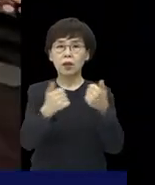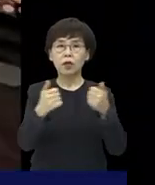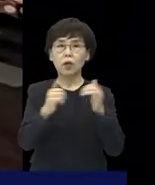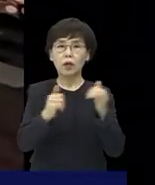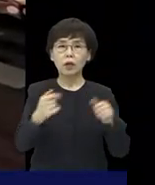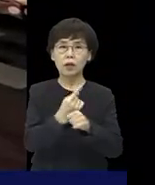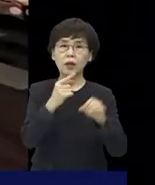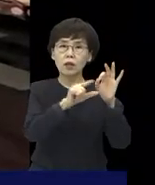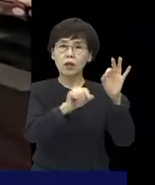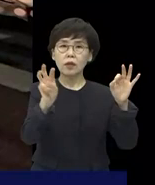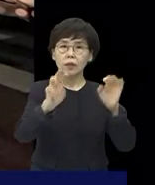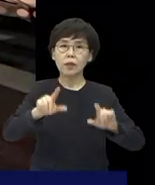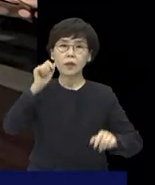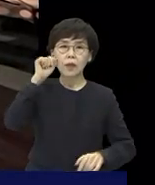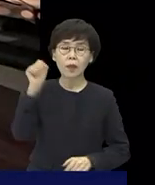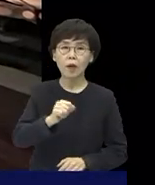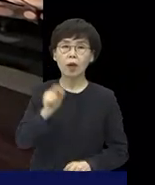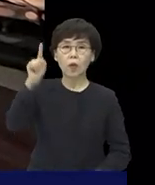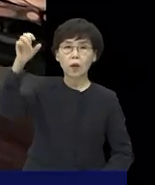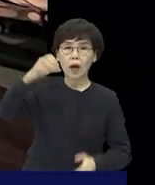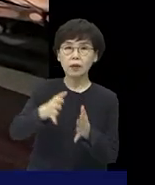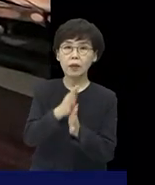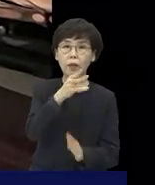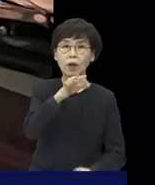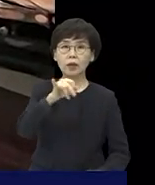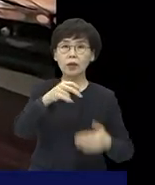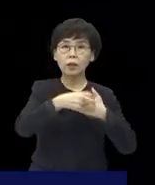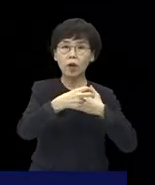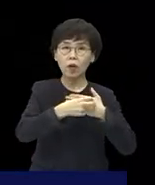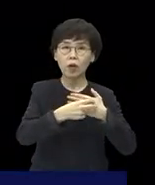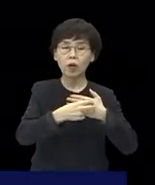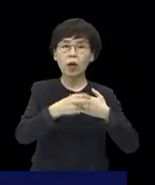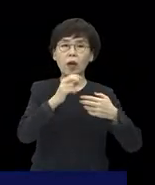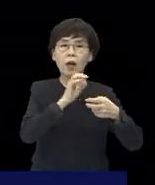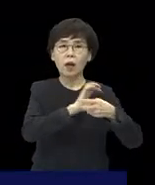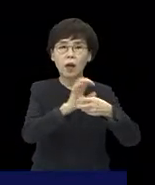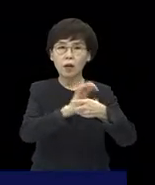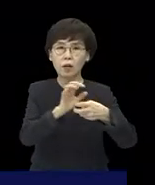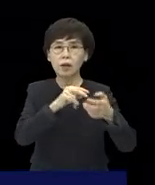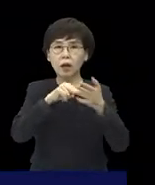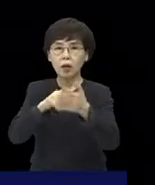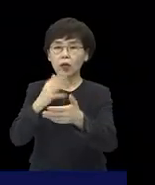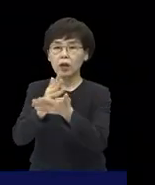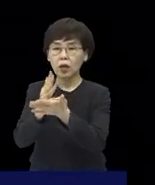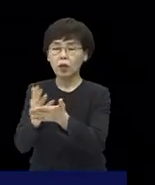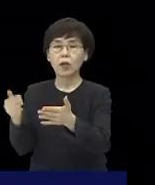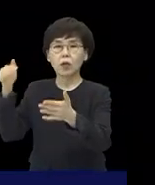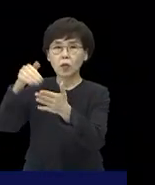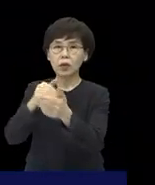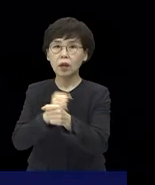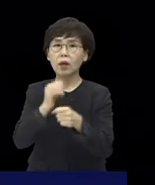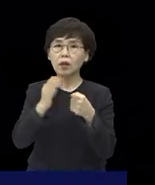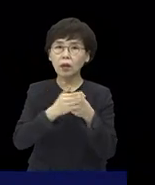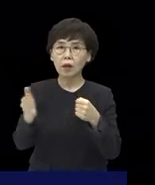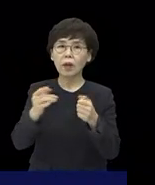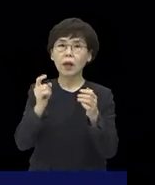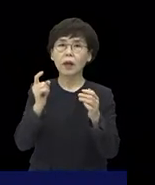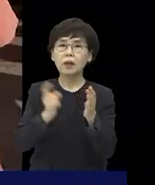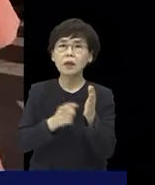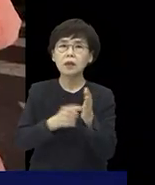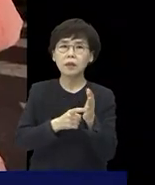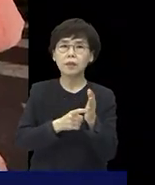10월 30일 새벽 경기 고양시 명지병원의 닥터카를 타고 이태원 참사 현장에 도착했으며 이 때문에